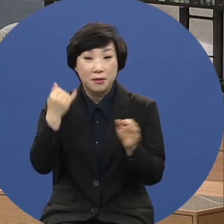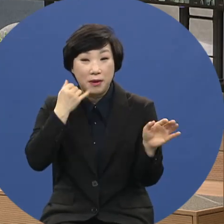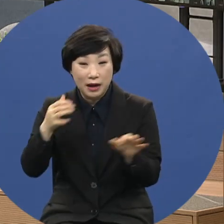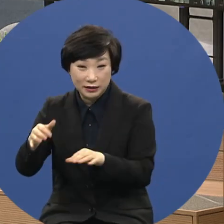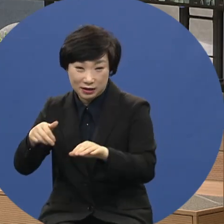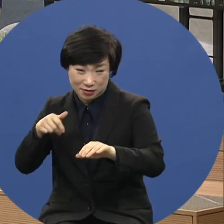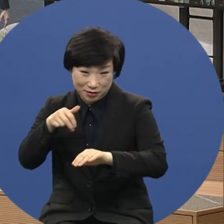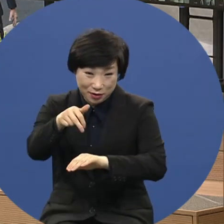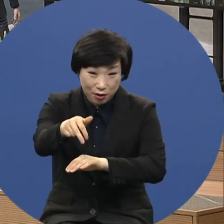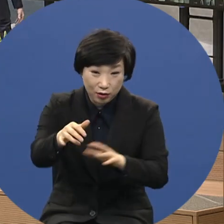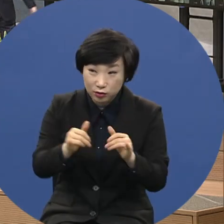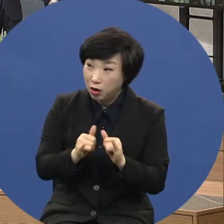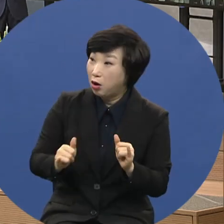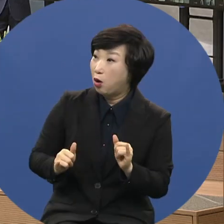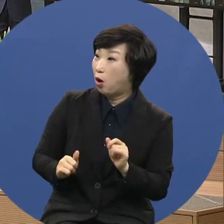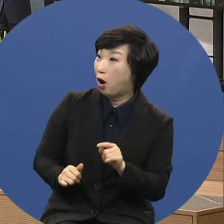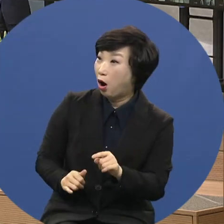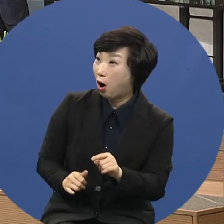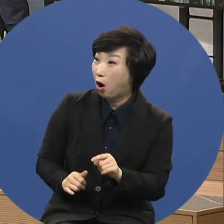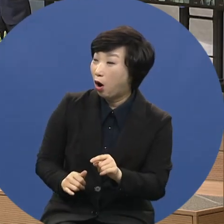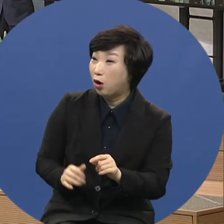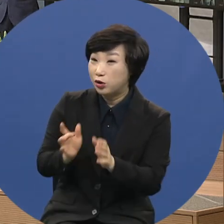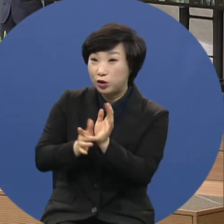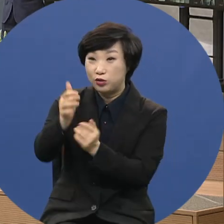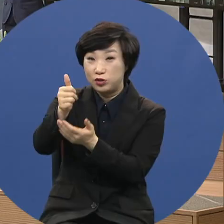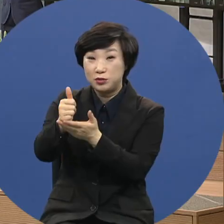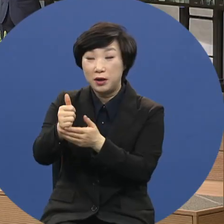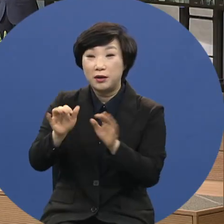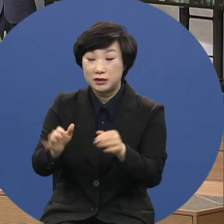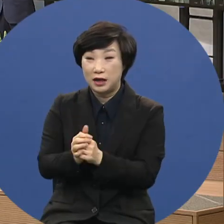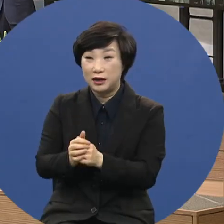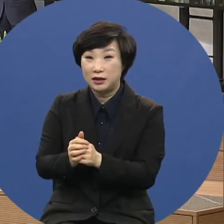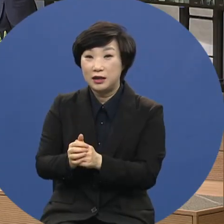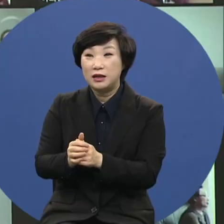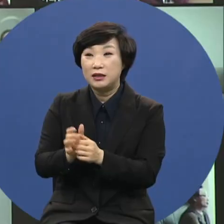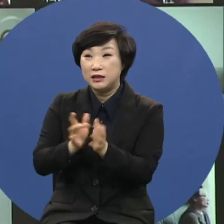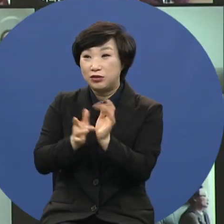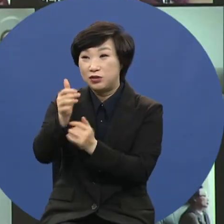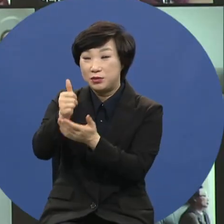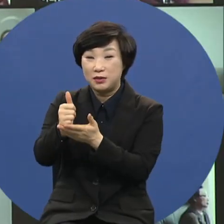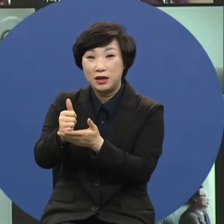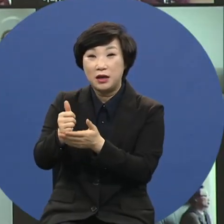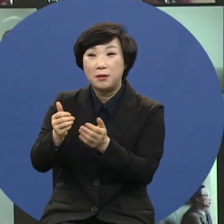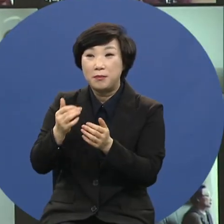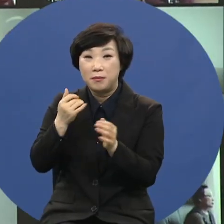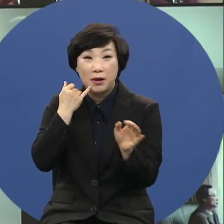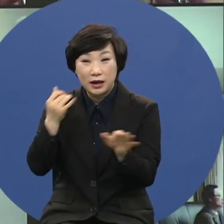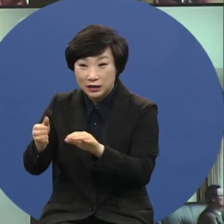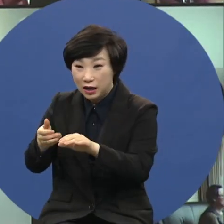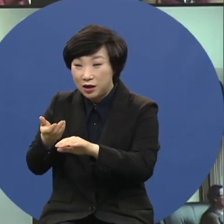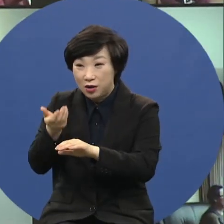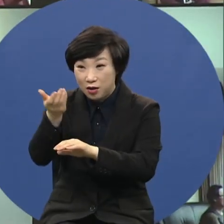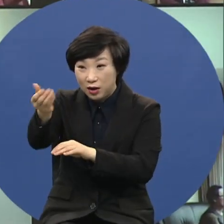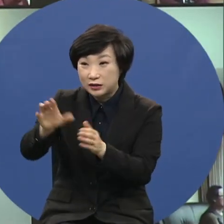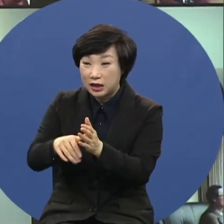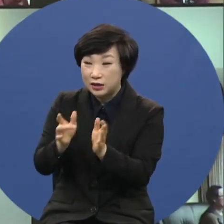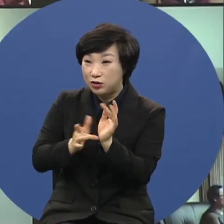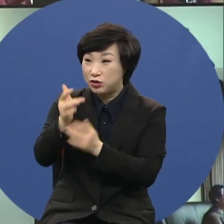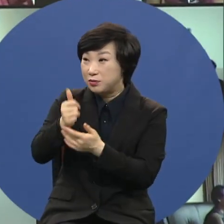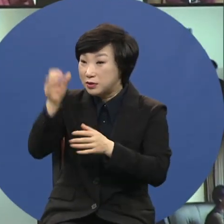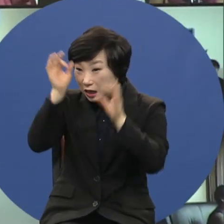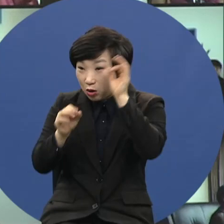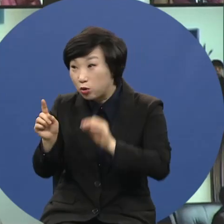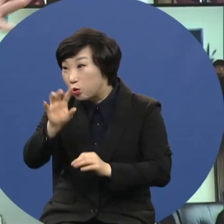건너가면 사람들이 그냥 예수님을 찾아서 구름대같이 모여. 예, 어느 집에 가서